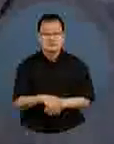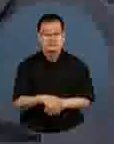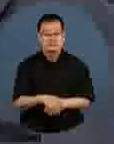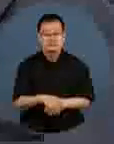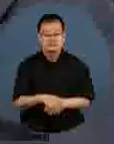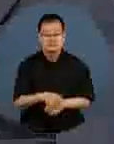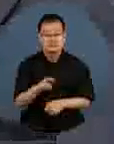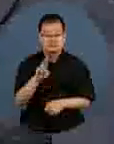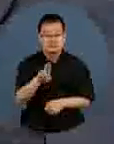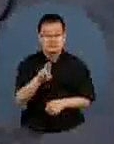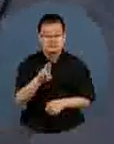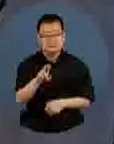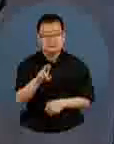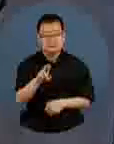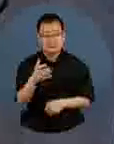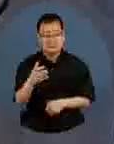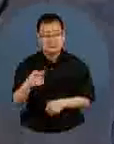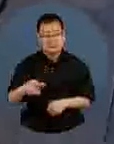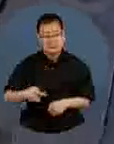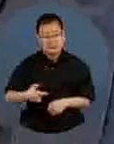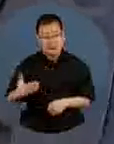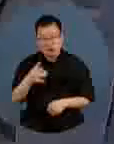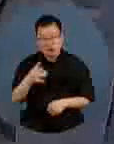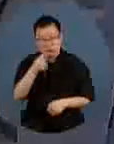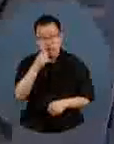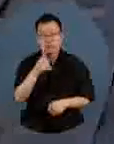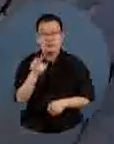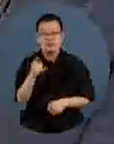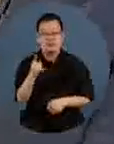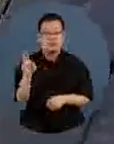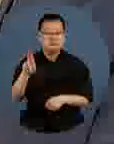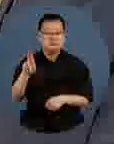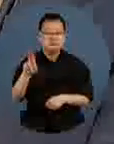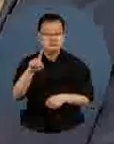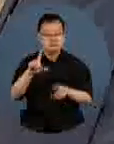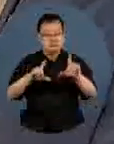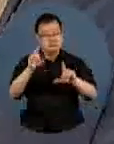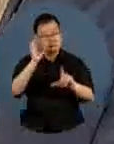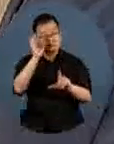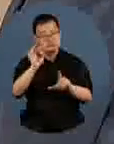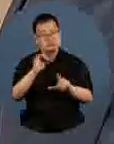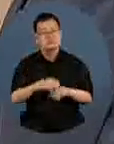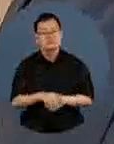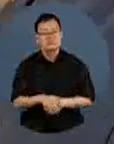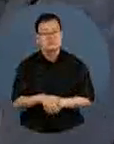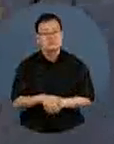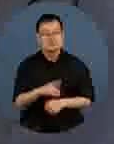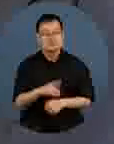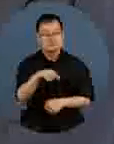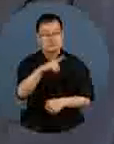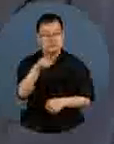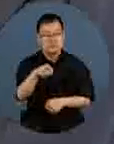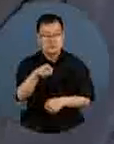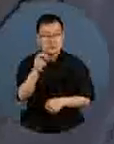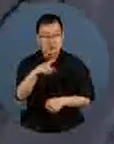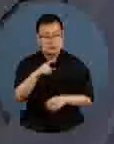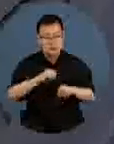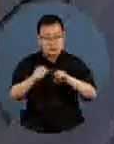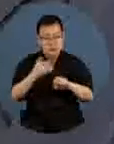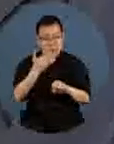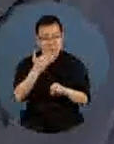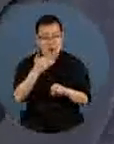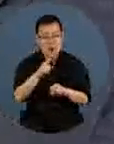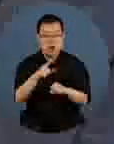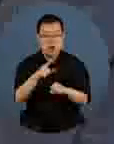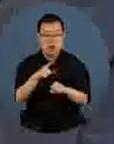그리고 단순한 모는 게 아프고 이렇게만 다가와도 일단 이 모양은 이게 또 움직이는 맛이 남아있고 네.